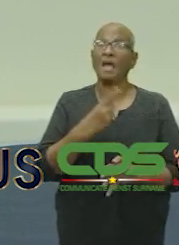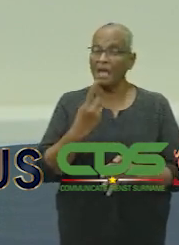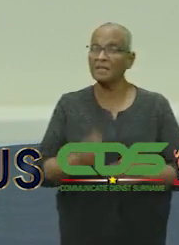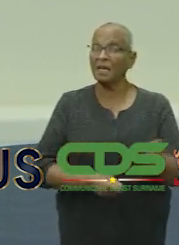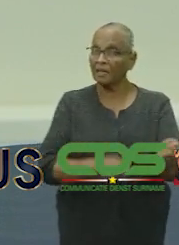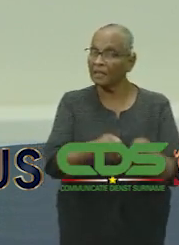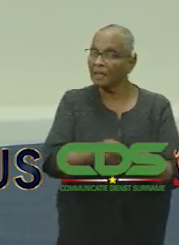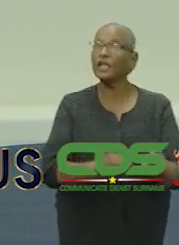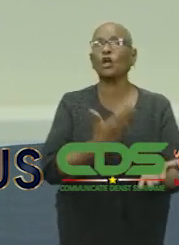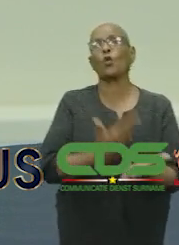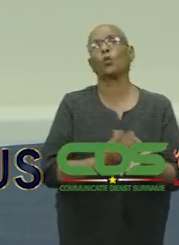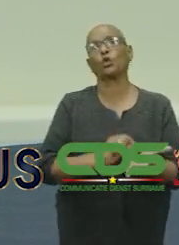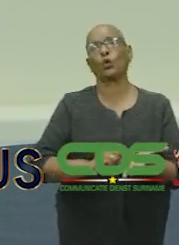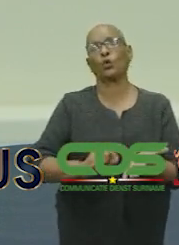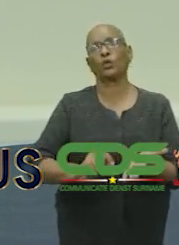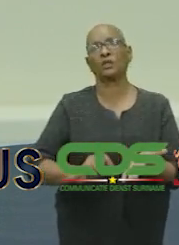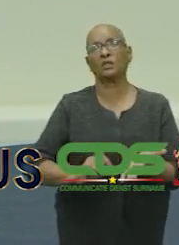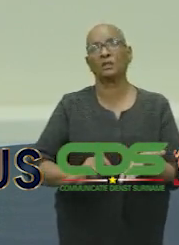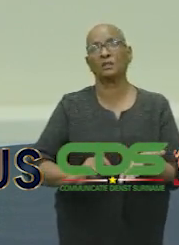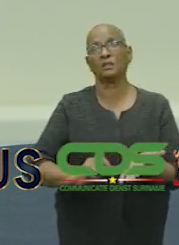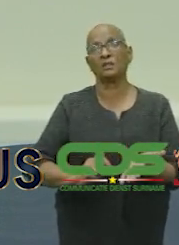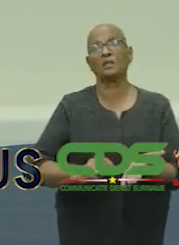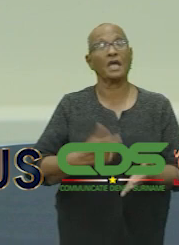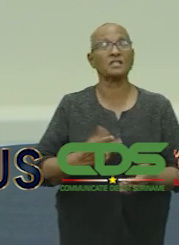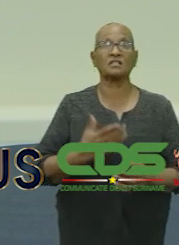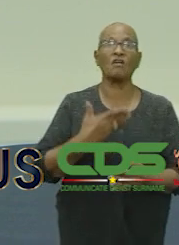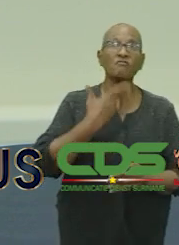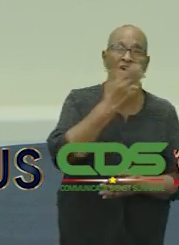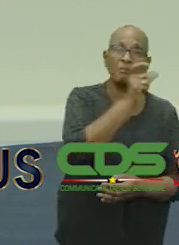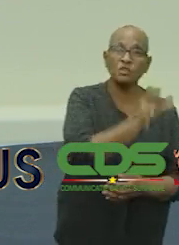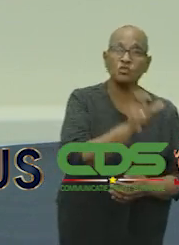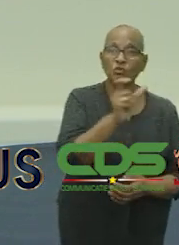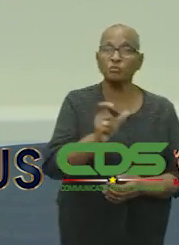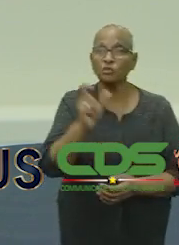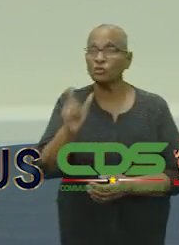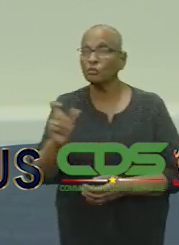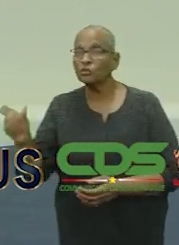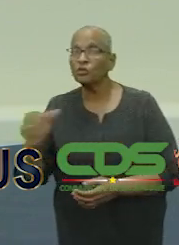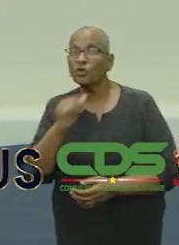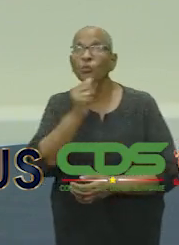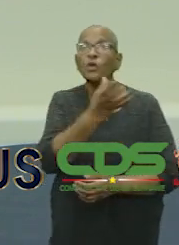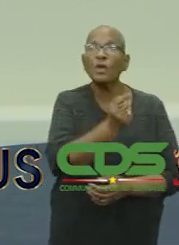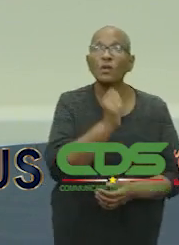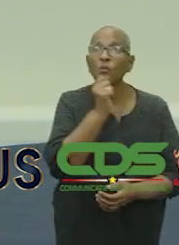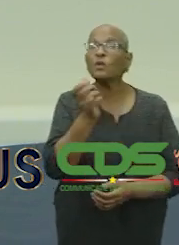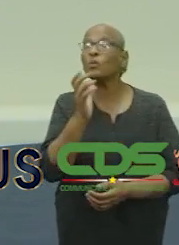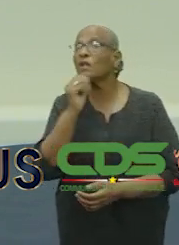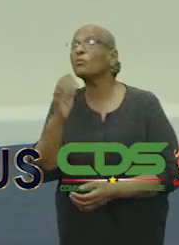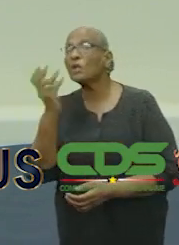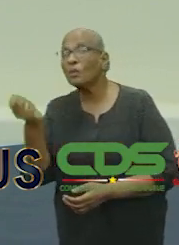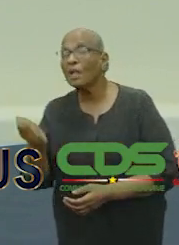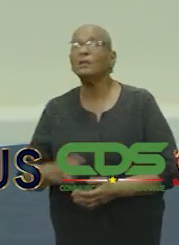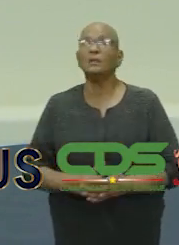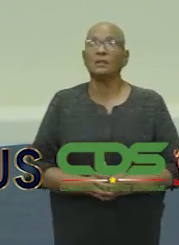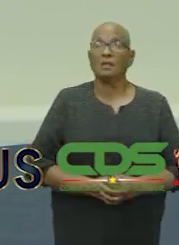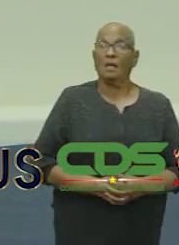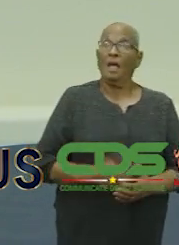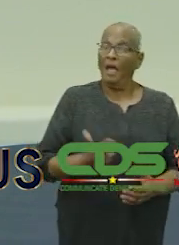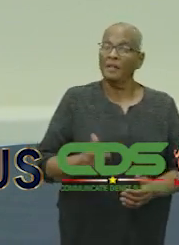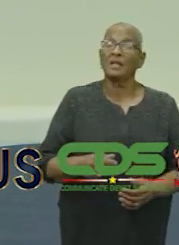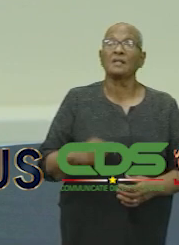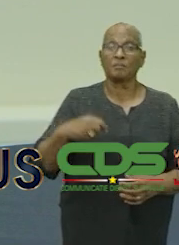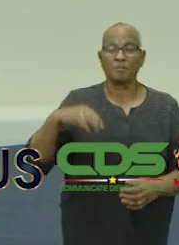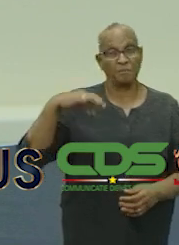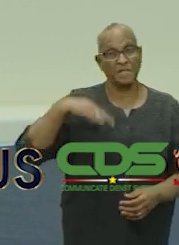is goedgekeurd. Er is een inschrijving geweest. En de financiering vindt plaats door het ministerie van